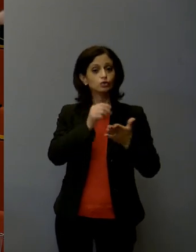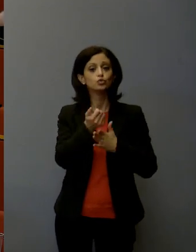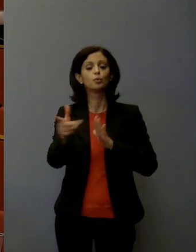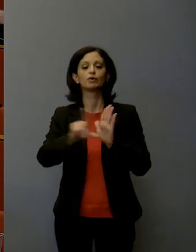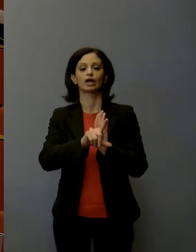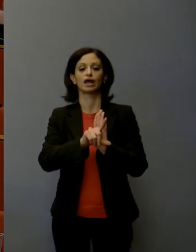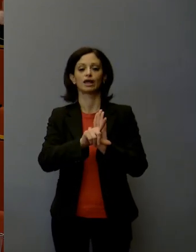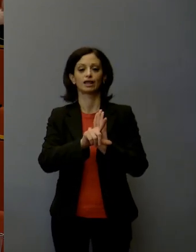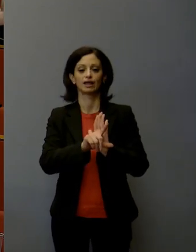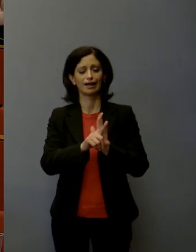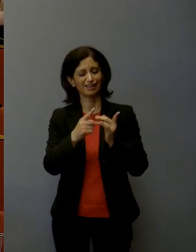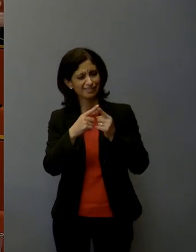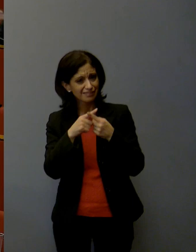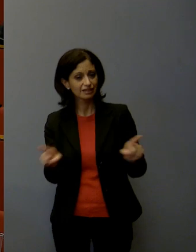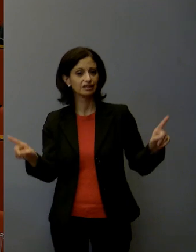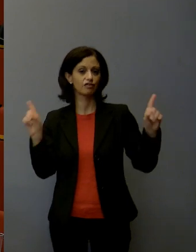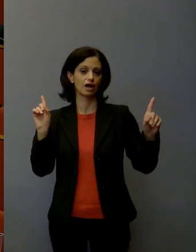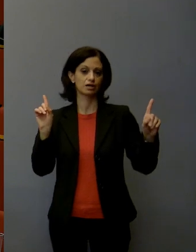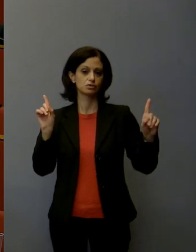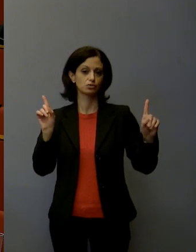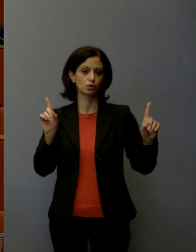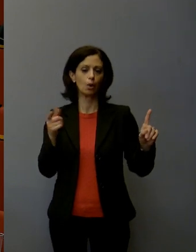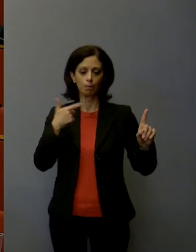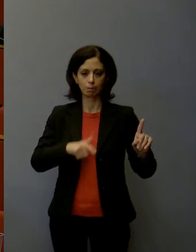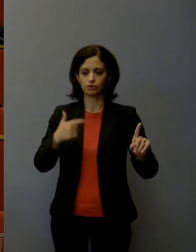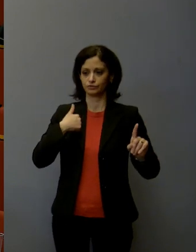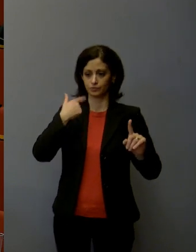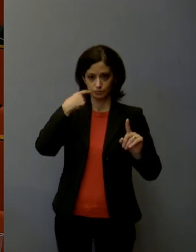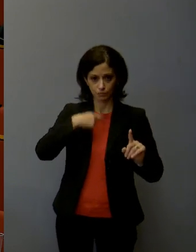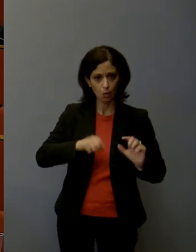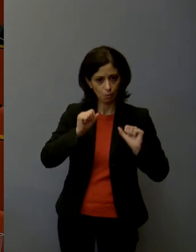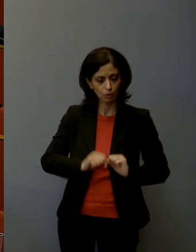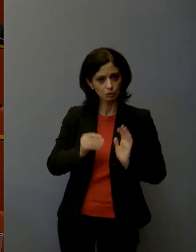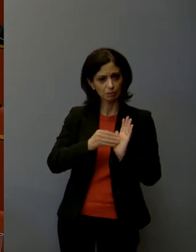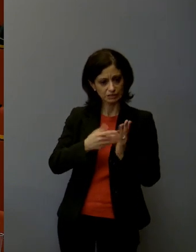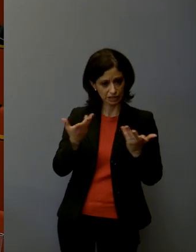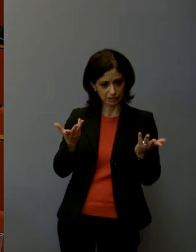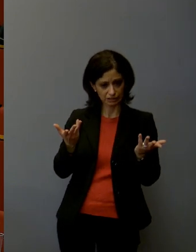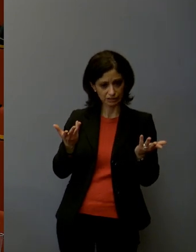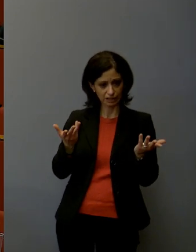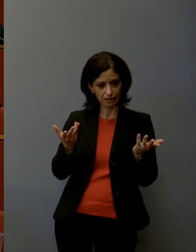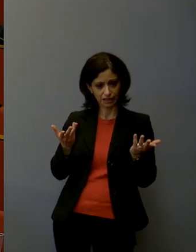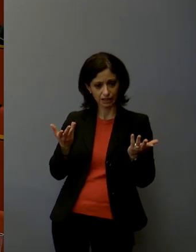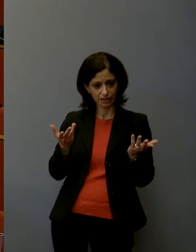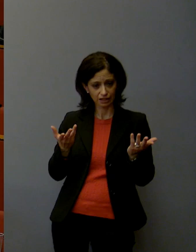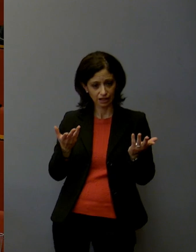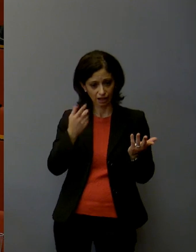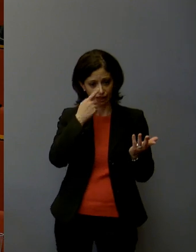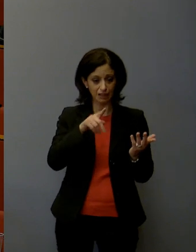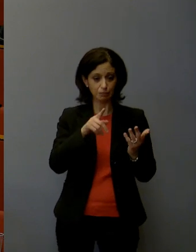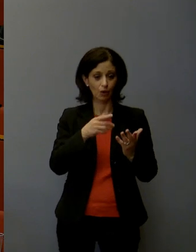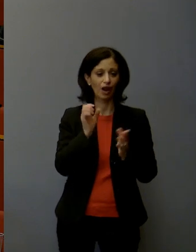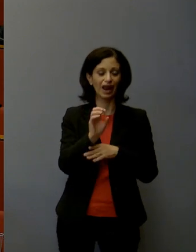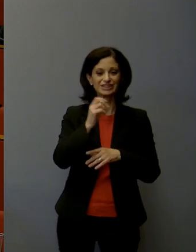legale che è un'altra cosa rispetto alle presenze in aula perché io posso stare presente qua questa è la pillola lei sono number 2 Eh